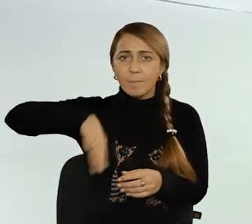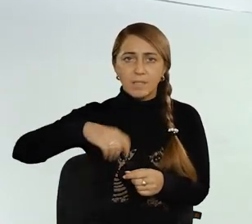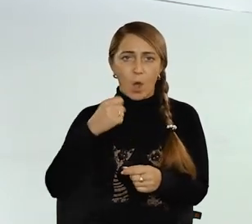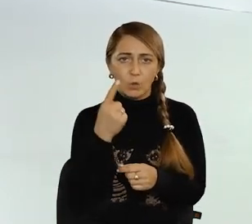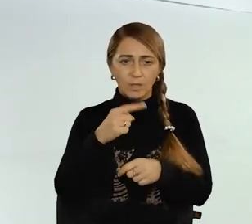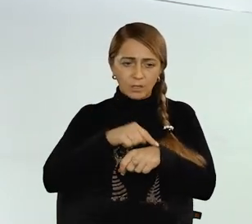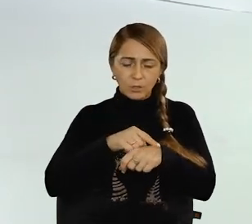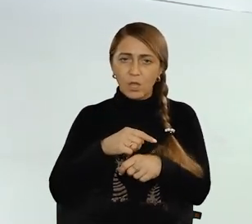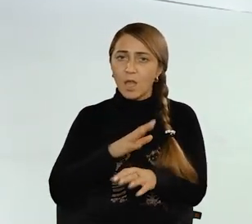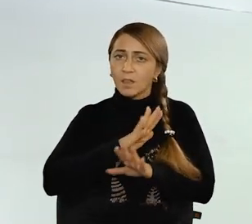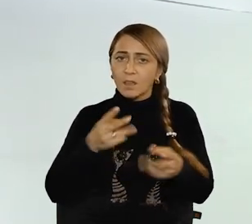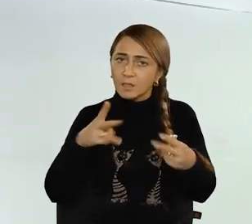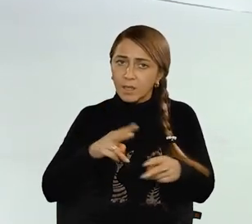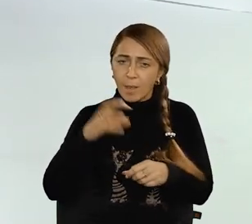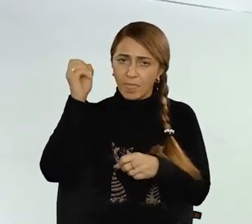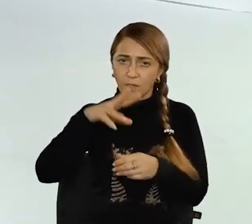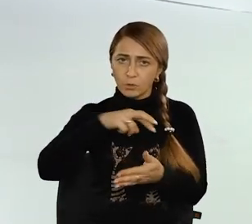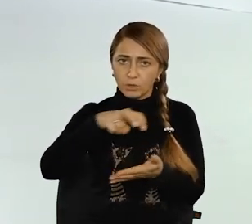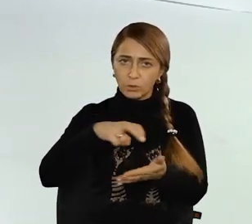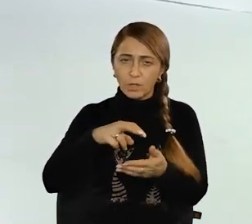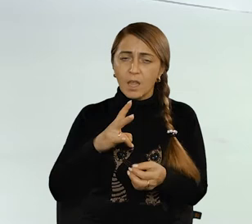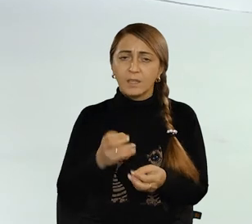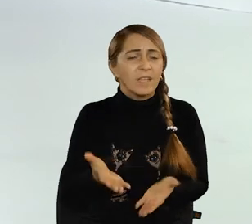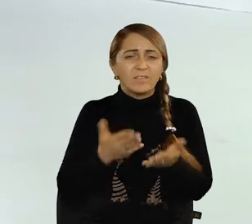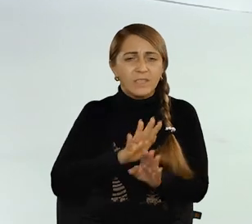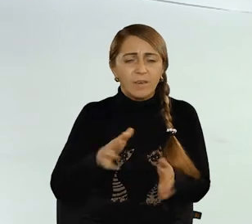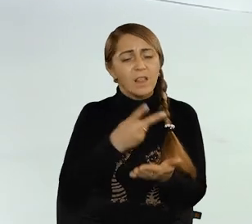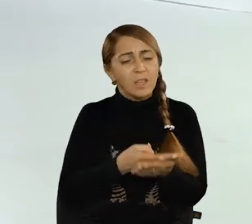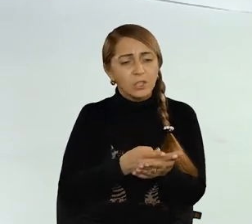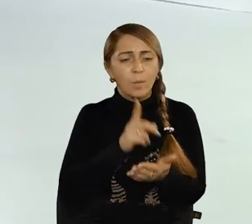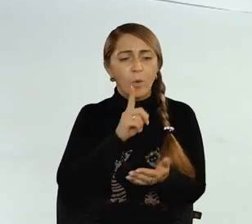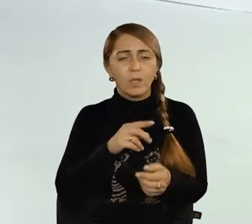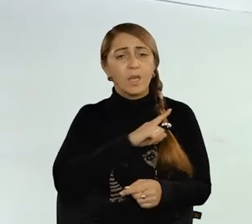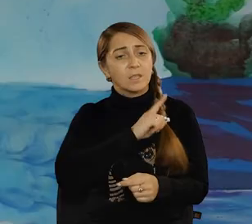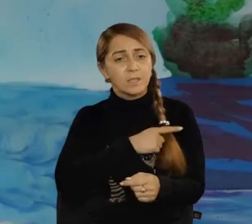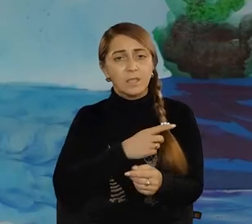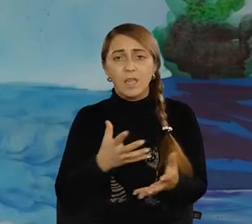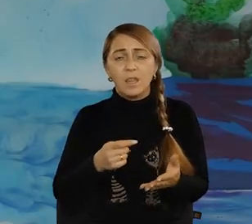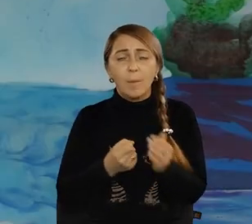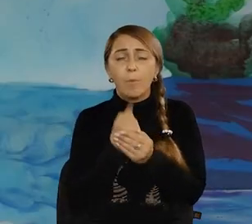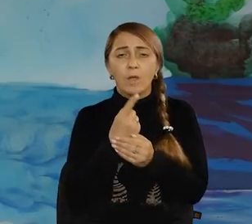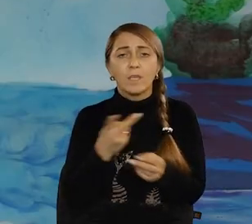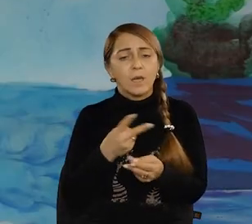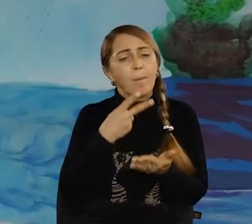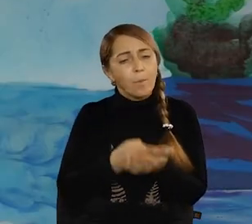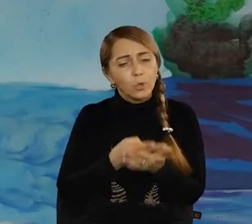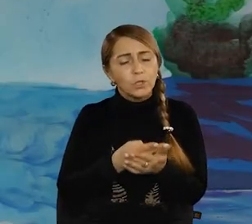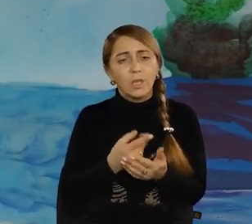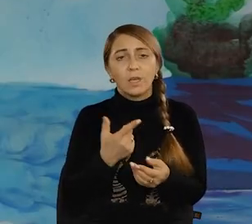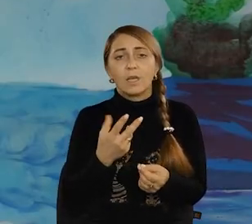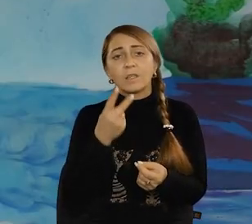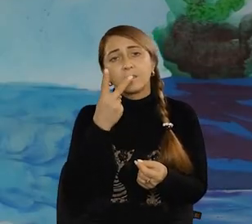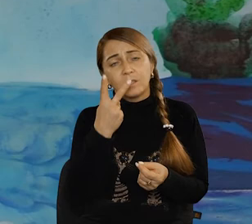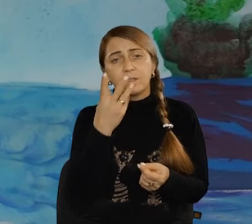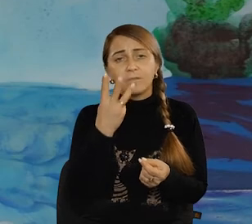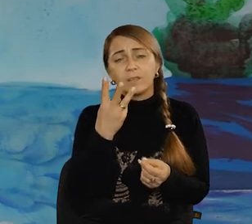варто довго знаходитися на сонці. Не підіймайся, лежи, допоки не з'являться сили. Треба відлежатися декілька днів і ні в